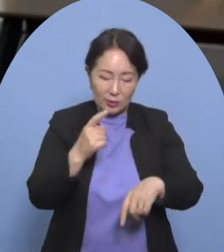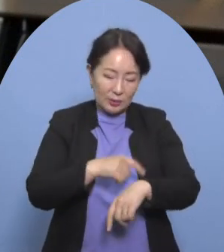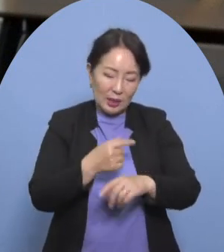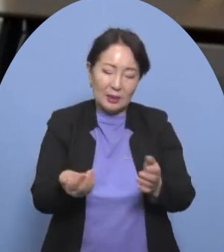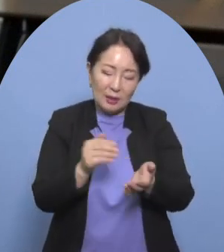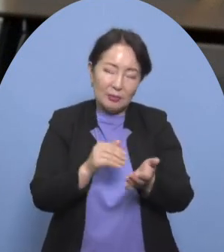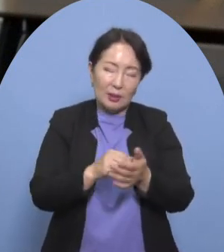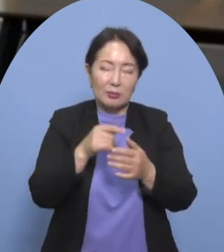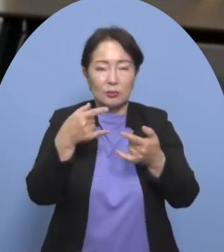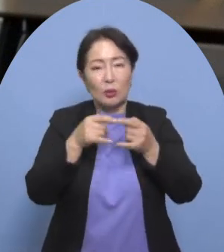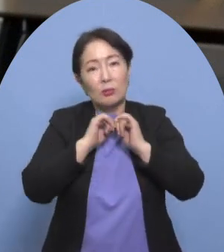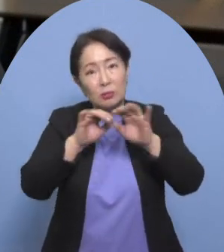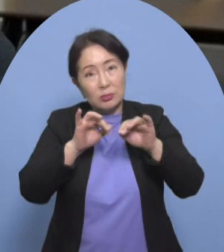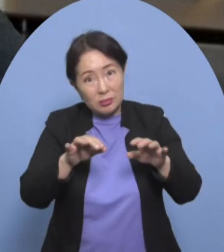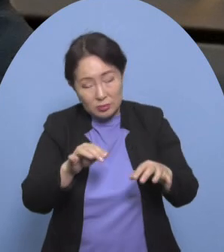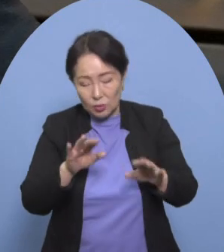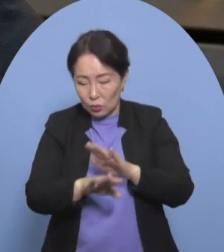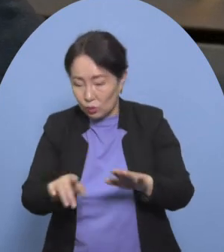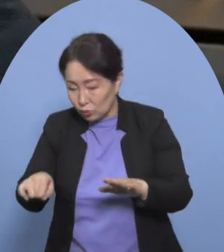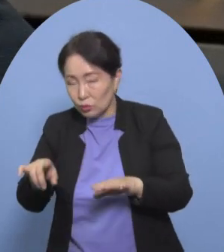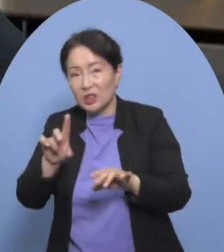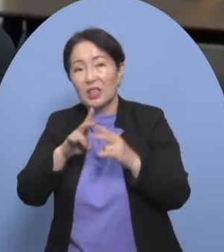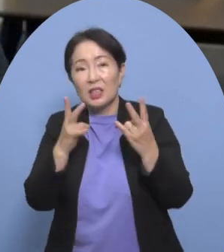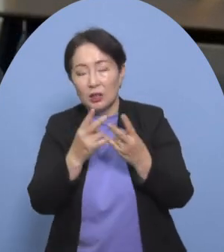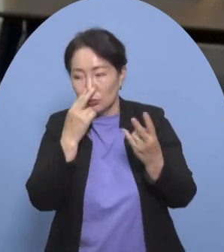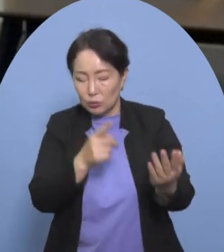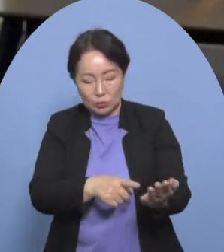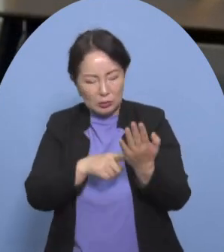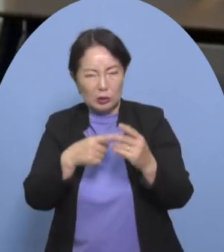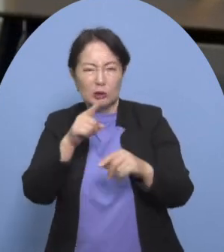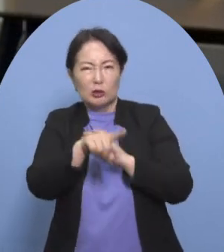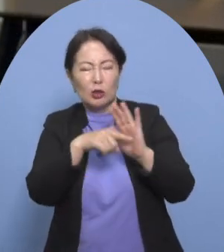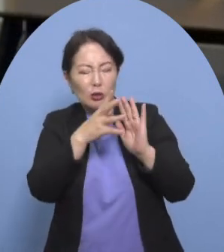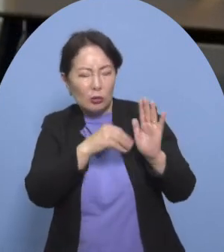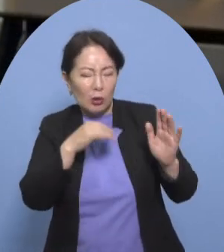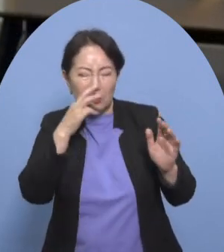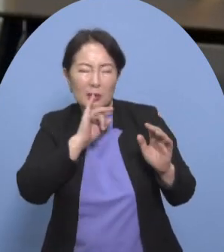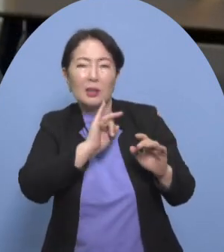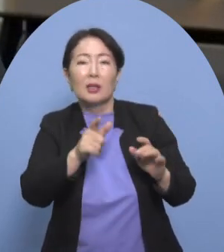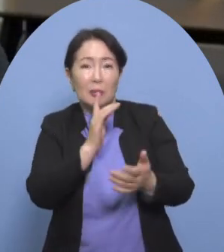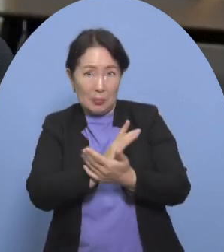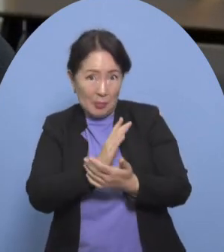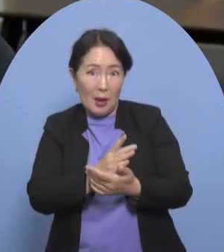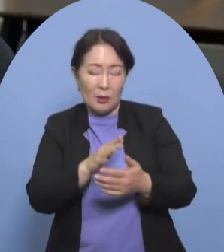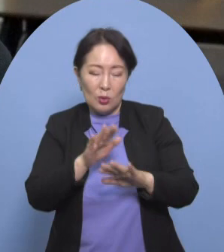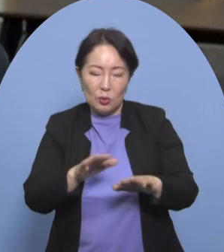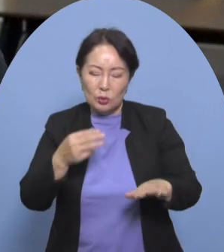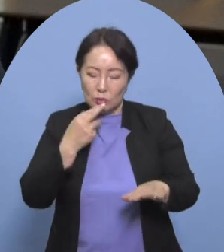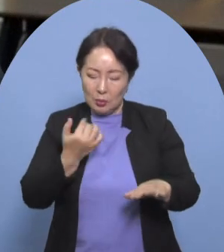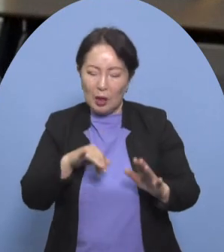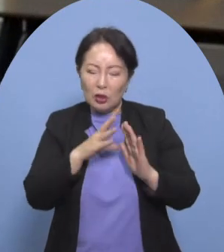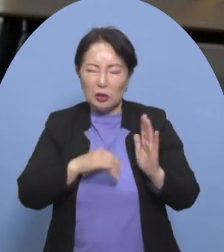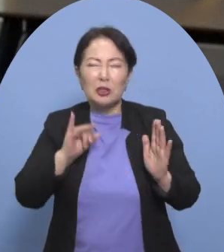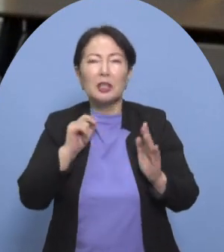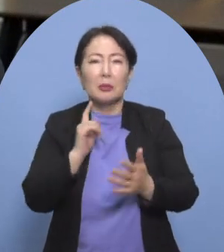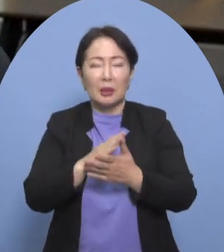илүү давтамжтайгаар илүү хөргөж өгөхгүй бол хүүхдүүдүүд бас нийгмийн өвсүүлж байгаа сөрөг үйлдэлд холбоотой мэд мэдлэл ихээр гарч байгаа зүйл бас хүүхдийн шийдвэрлэлд ихээр